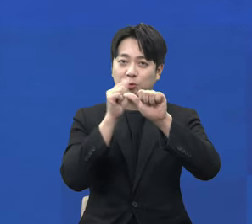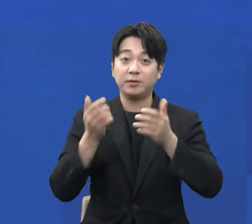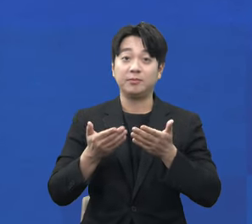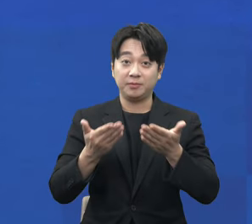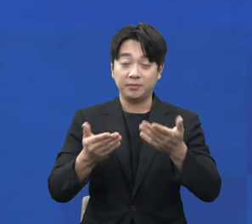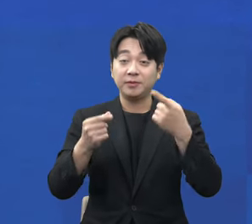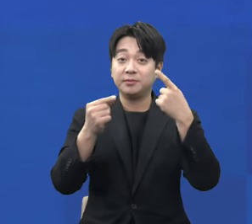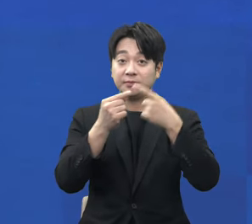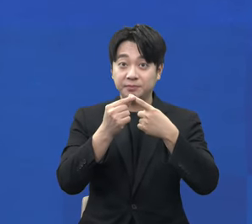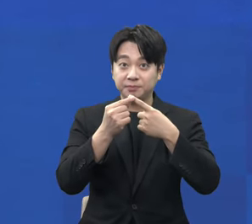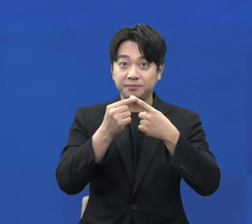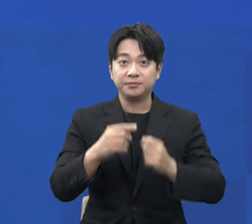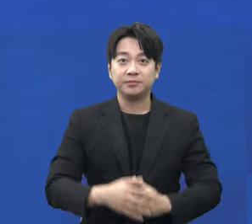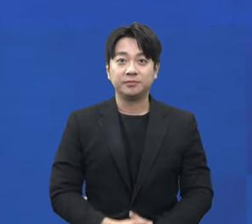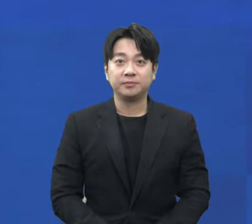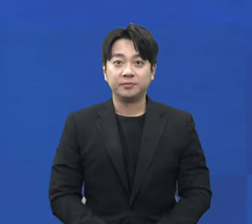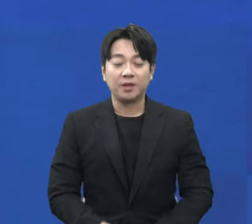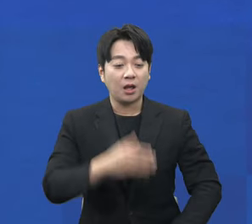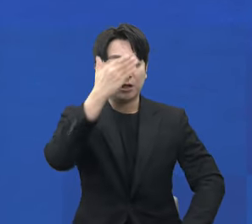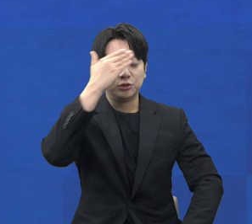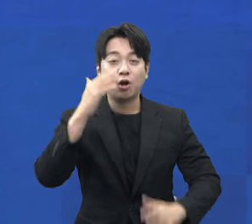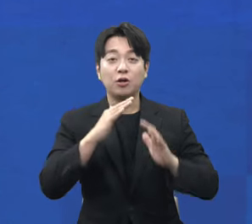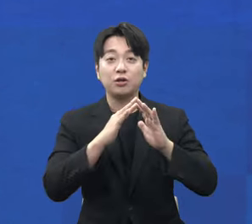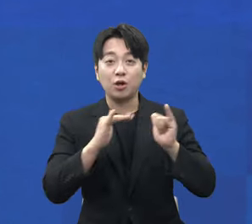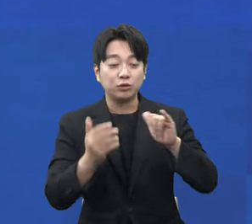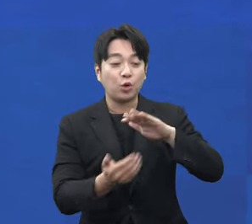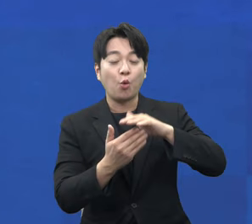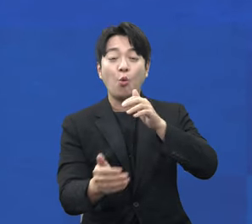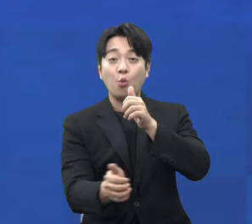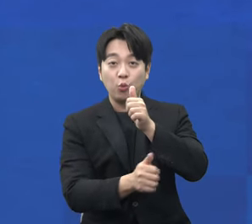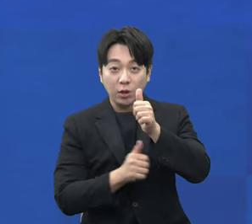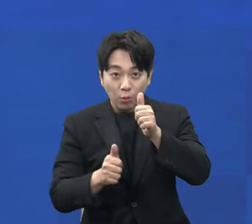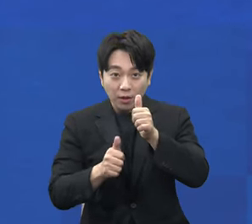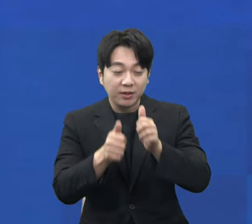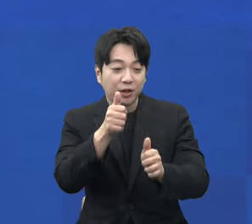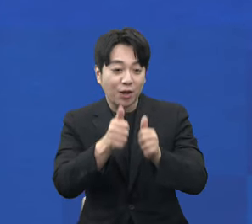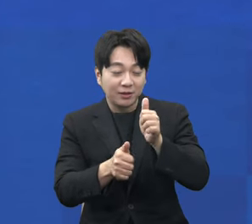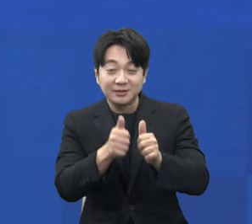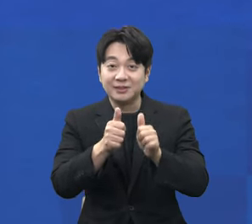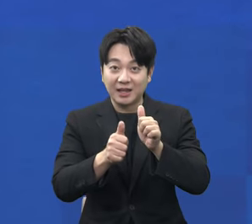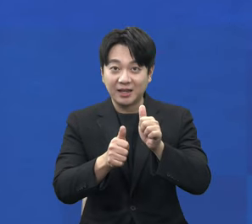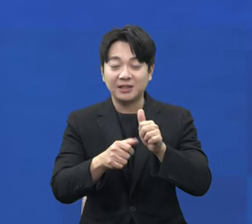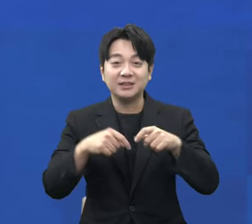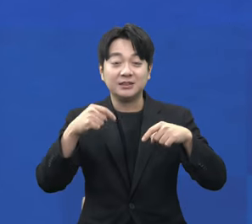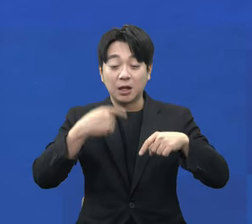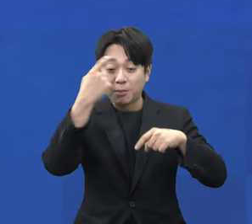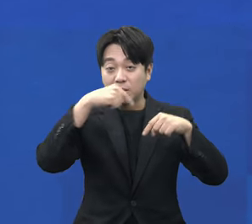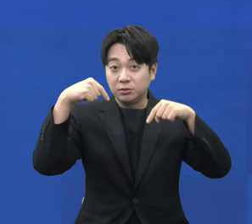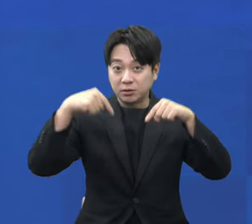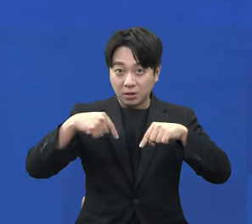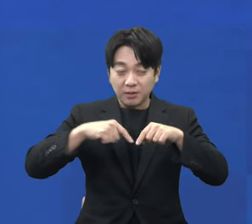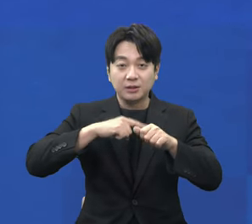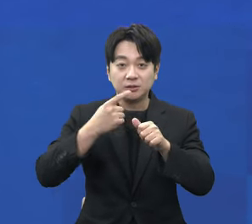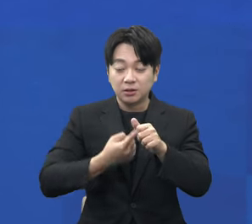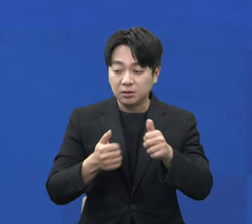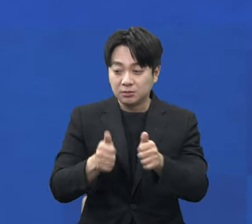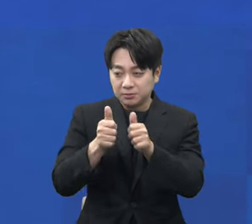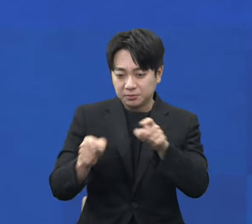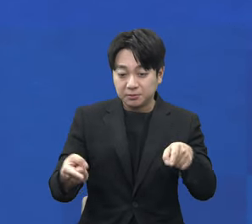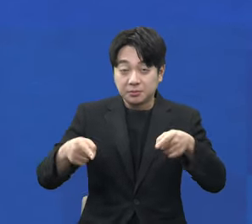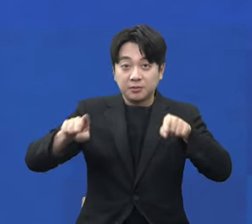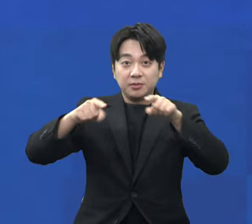청년 최고위원 오디션 선발제를 도입하겠습니다. 청년 최고위원을 오디션 방식을 통해 더불어민주당